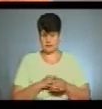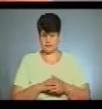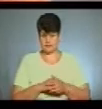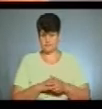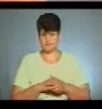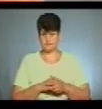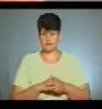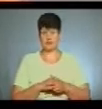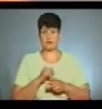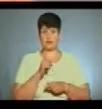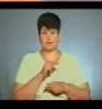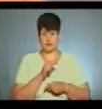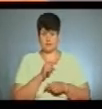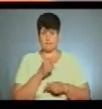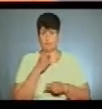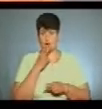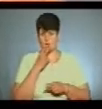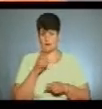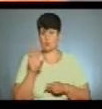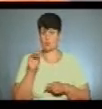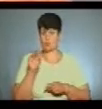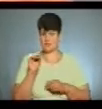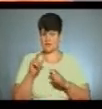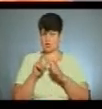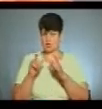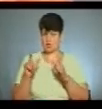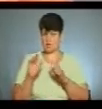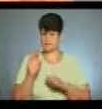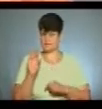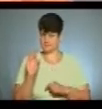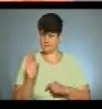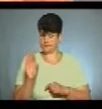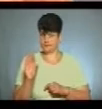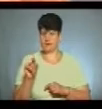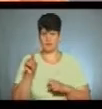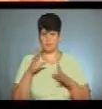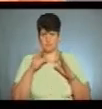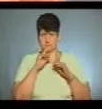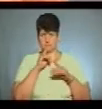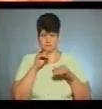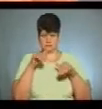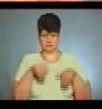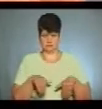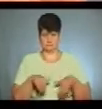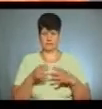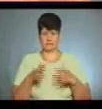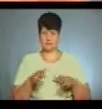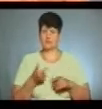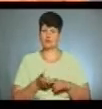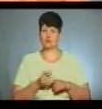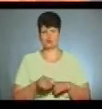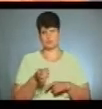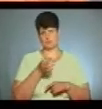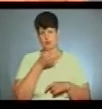І вона показала йому посвідчення, і він втих. мені дуже сподобалося, бо тому,